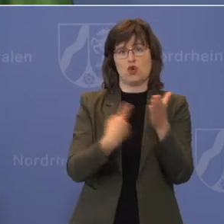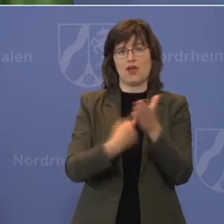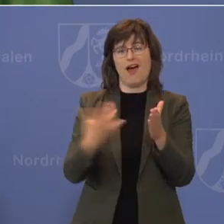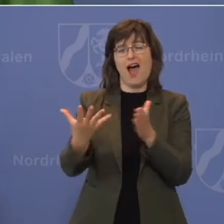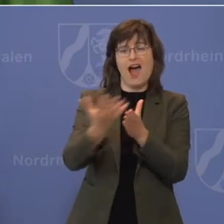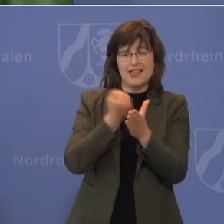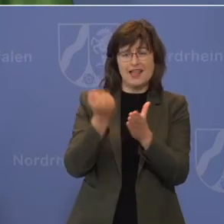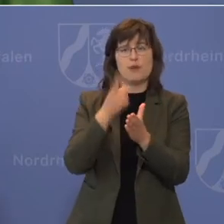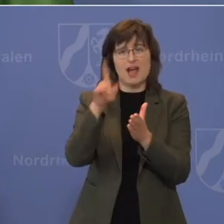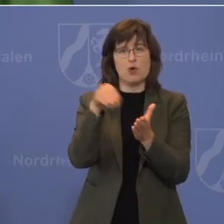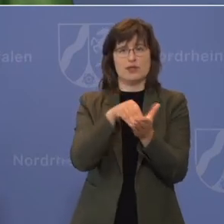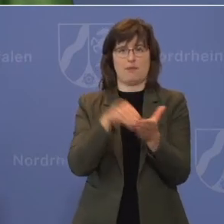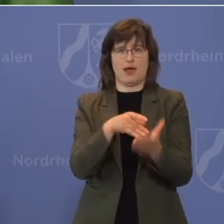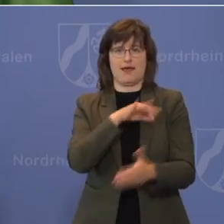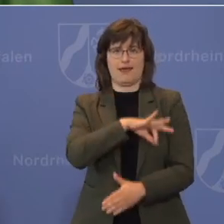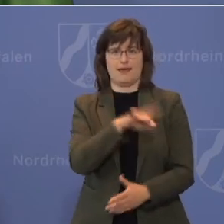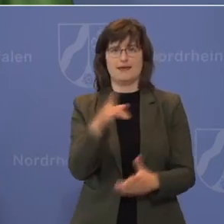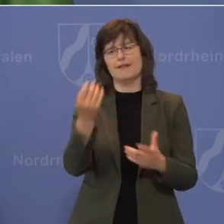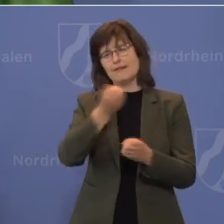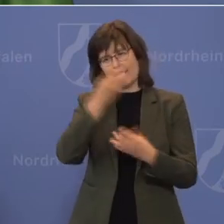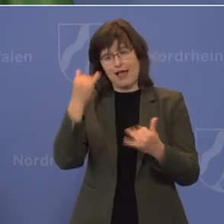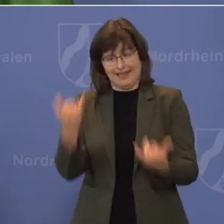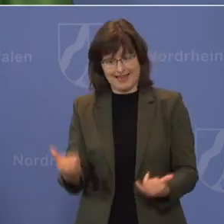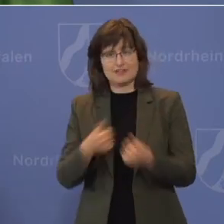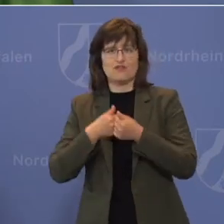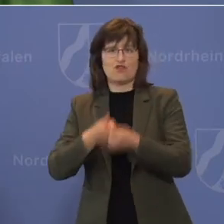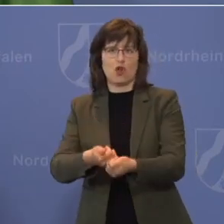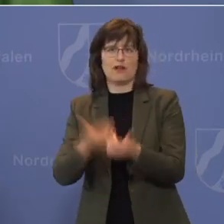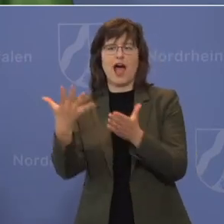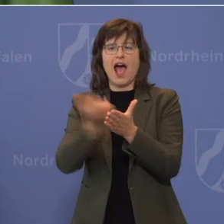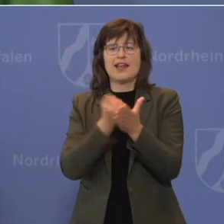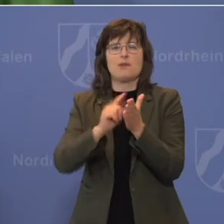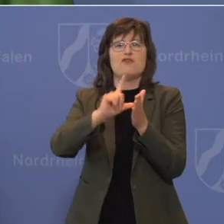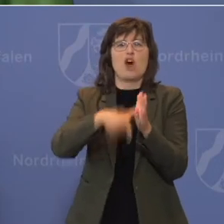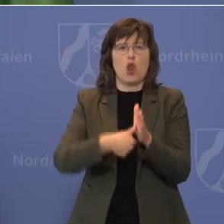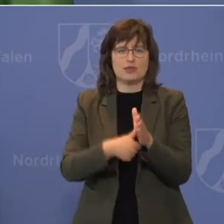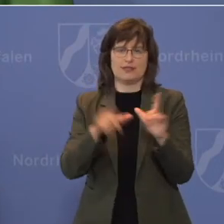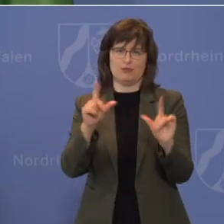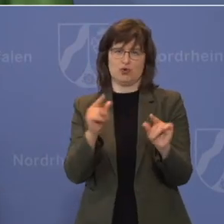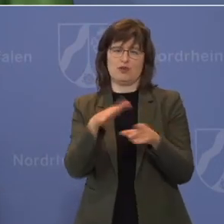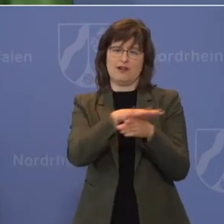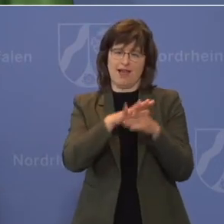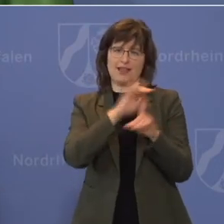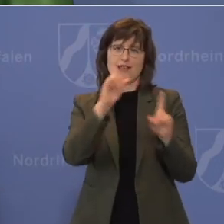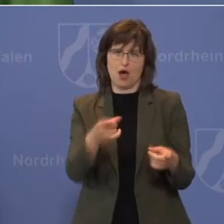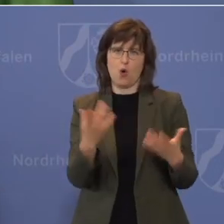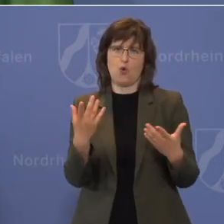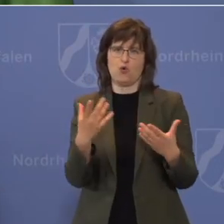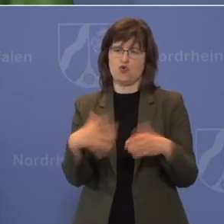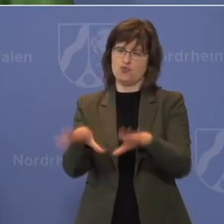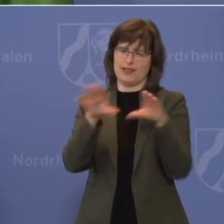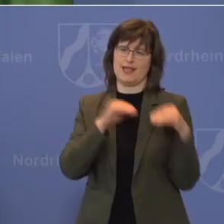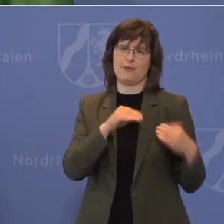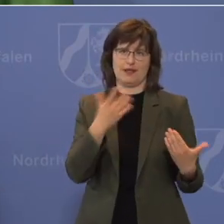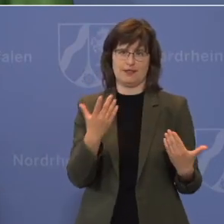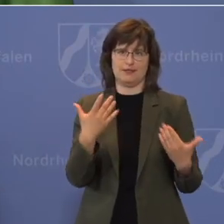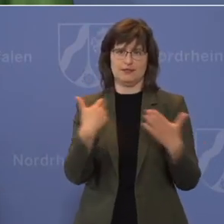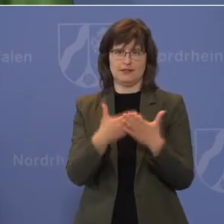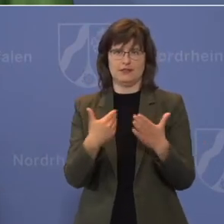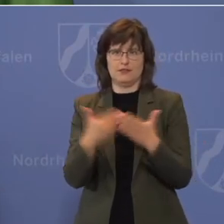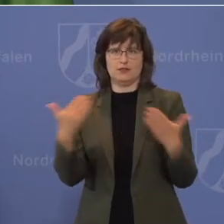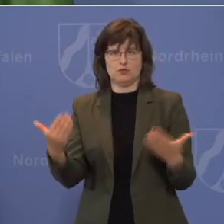den Einnahmeverlusten, die daraus erwachsen. Sie tragen also diesen Teil des Konjunkturpaketes mit, sodass